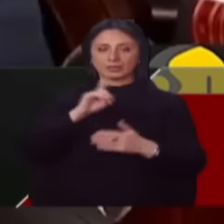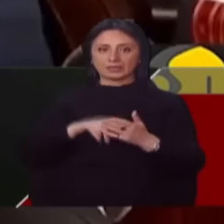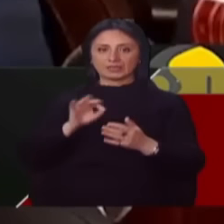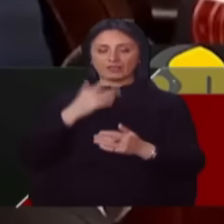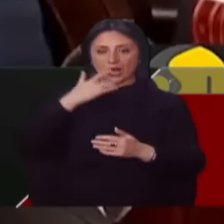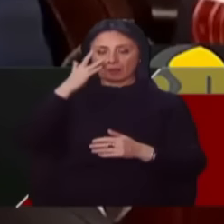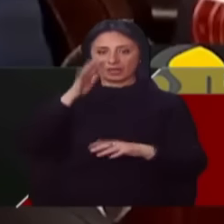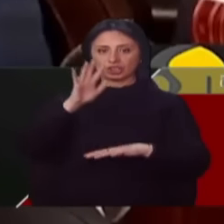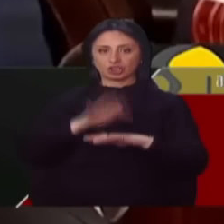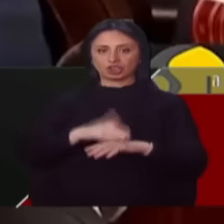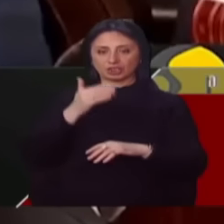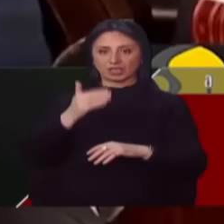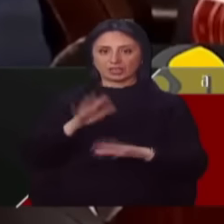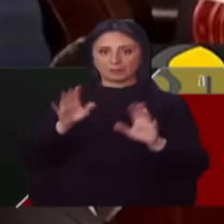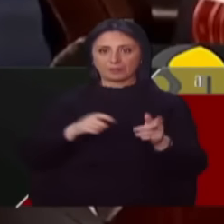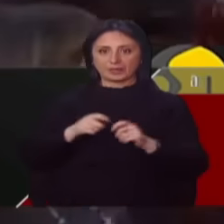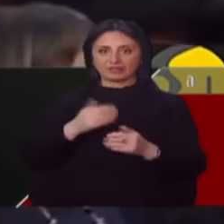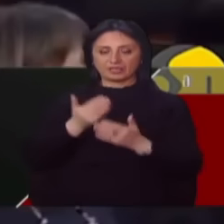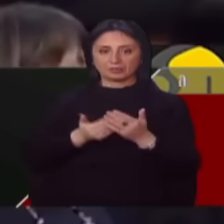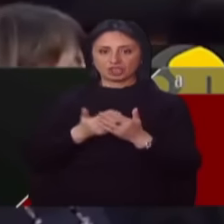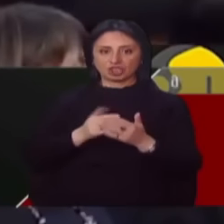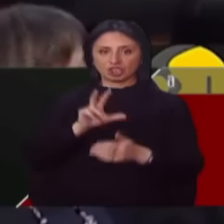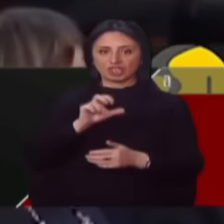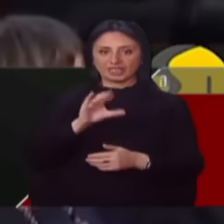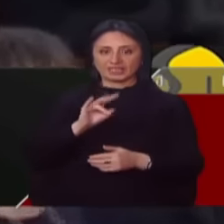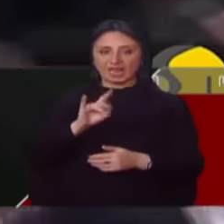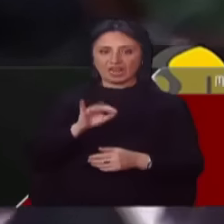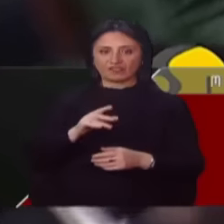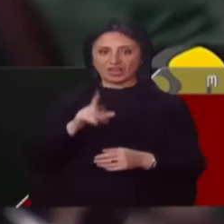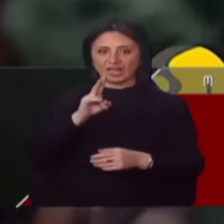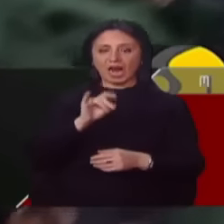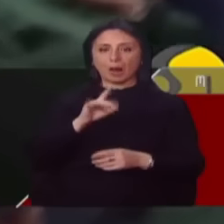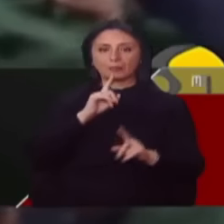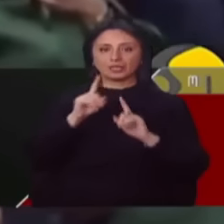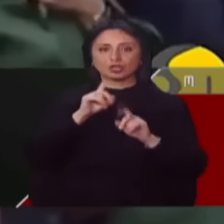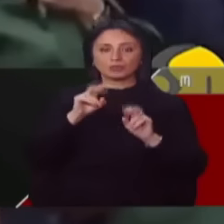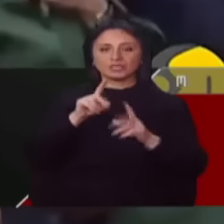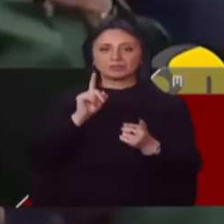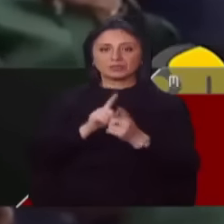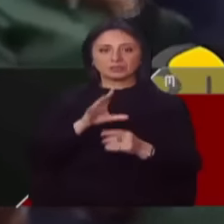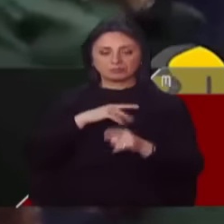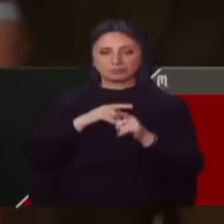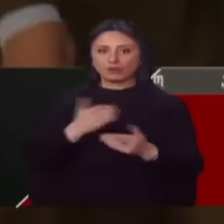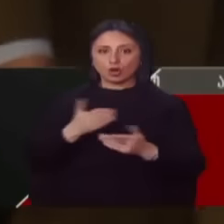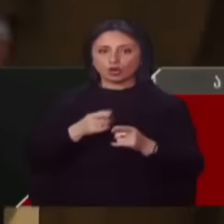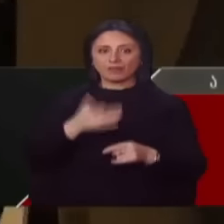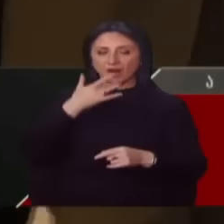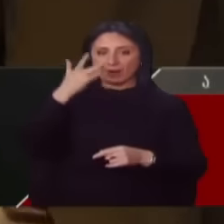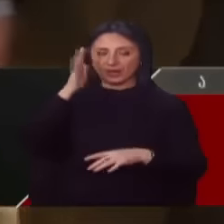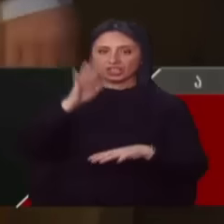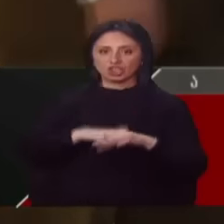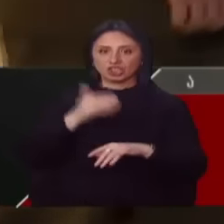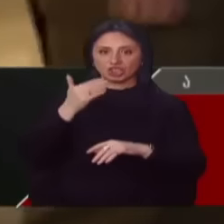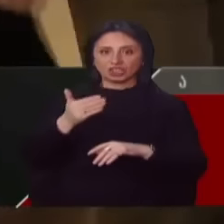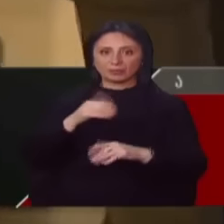საკითხებში ამერიკის შეერთებული შტატების პრეზიდენტის მრჩეველმა ჯეიკ სალივანმა კაპიტოლიუმში საგანგებო შეხვედრა გამართა, რომელსაც ამერიკის